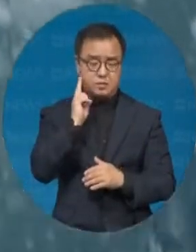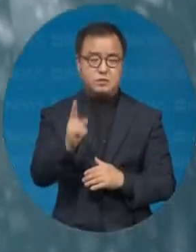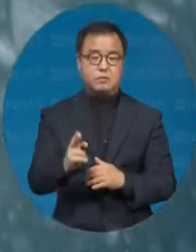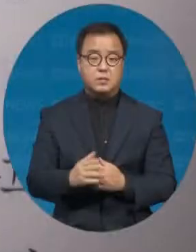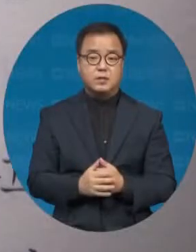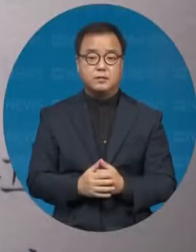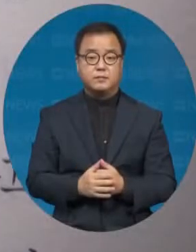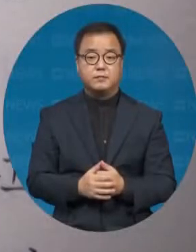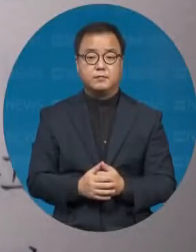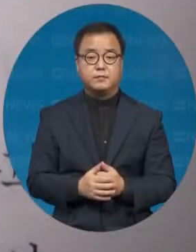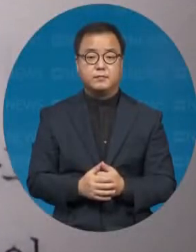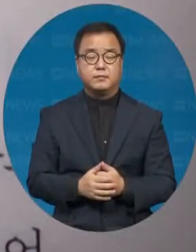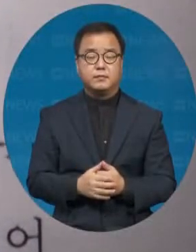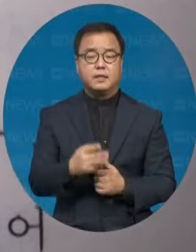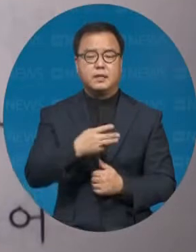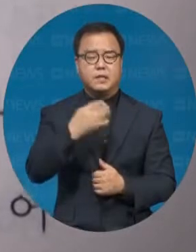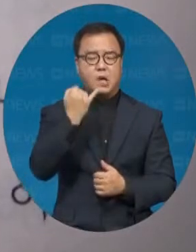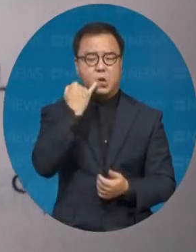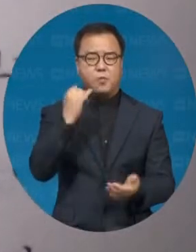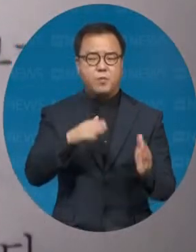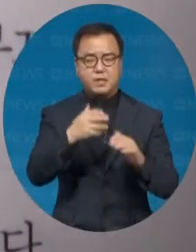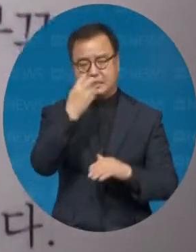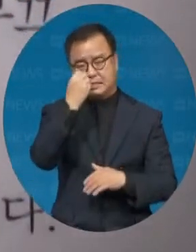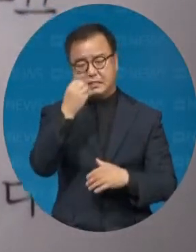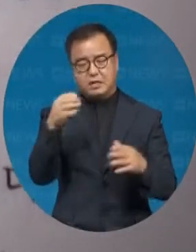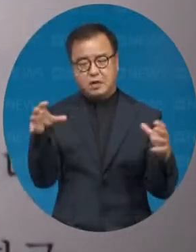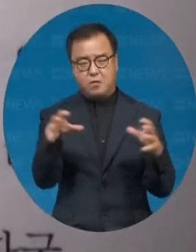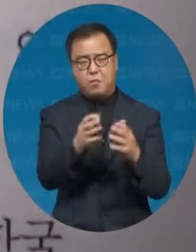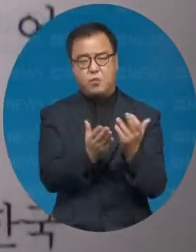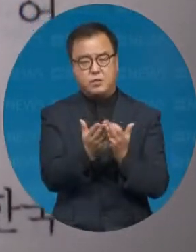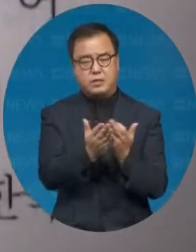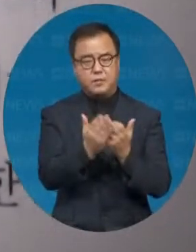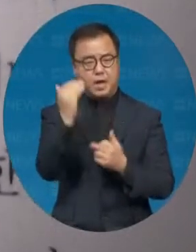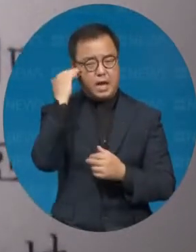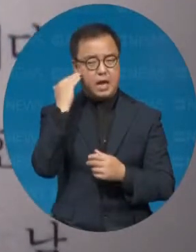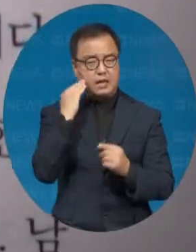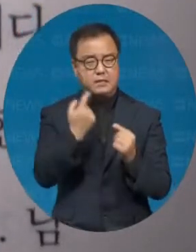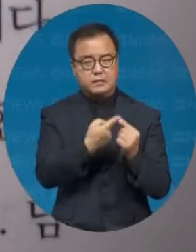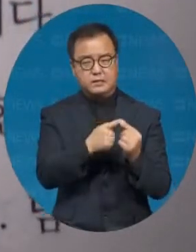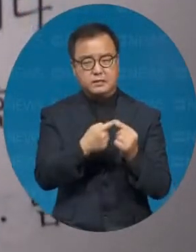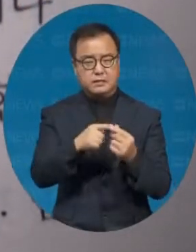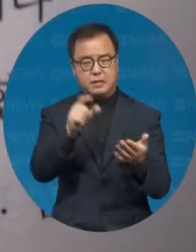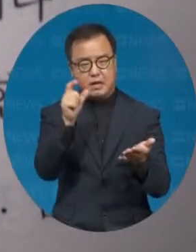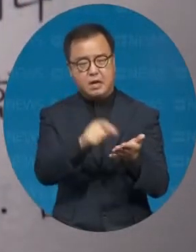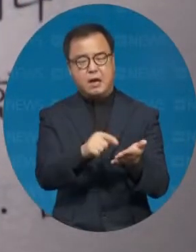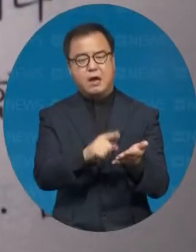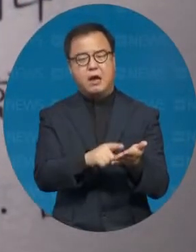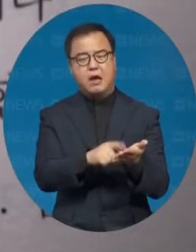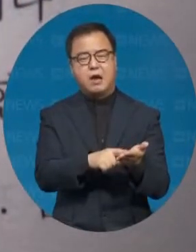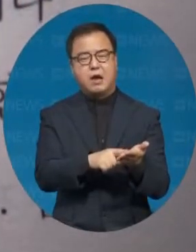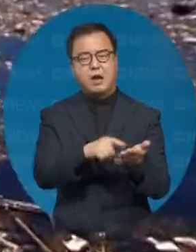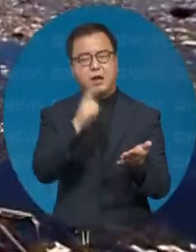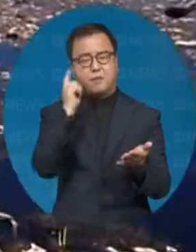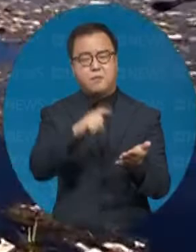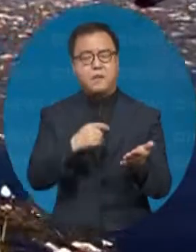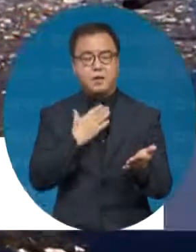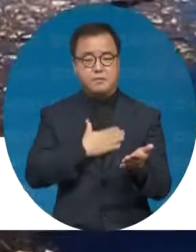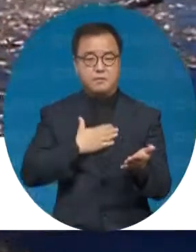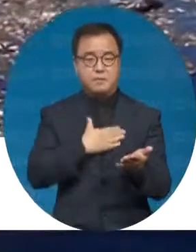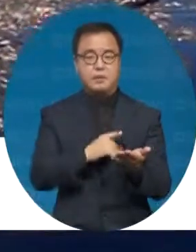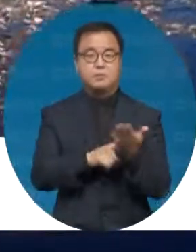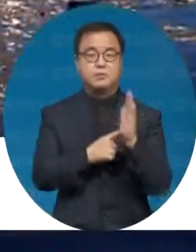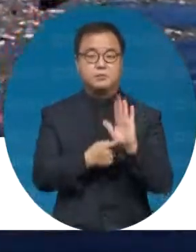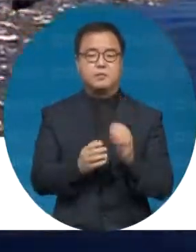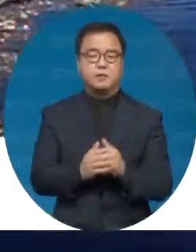있었고 태평양의 쓰레기 섬에서 한글이 적힌 쓰레기를 발견했을 때의 감정을 전하기도 합니다. 먼 바다에